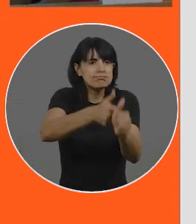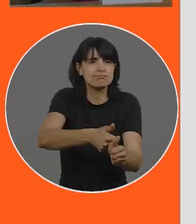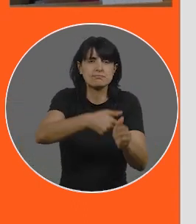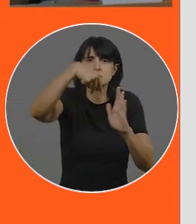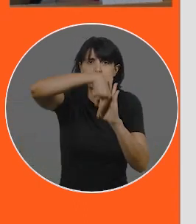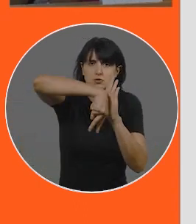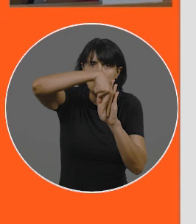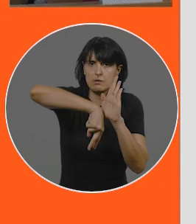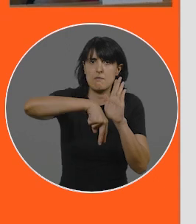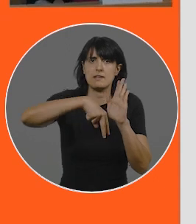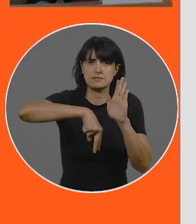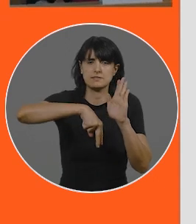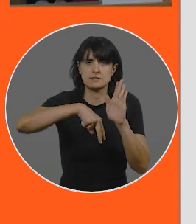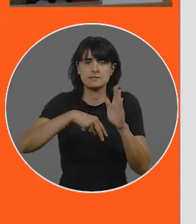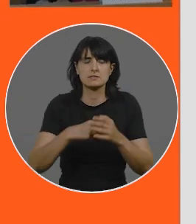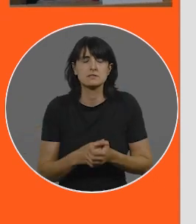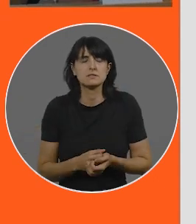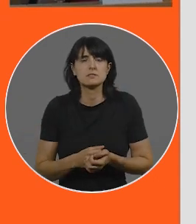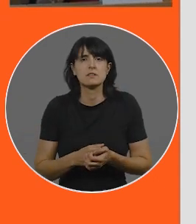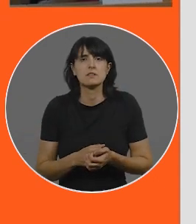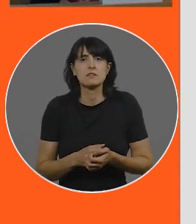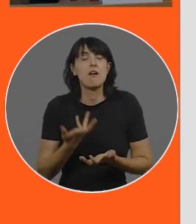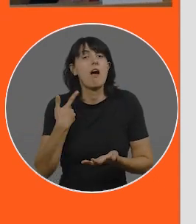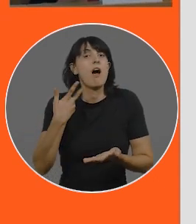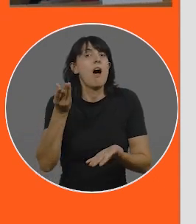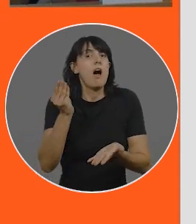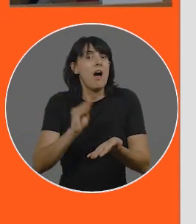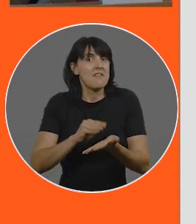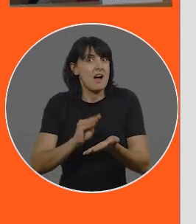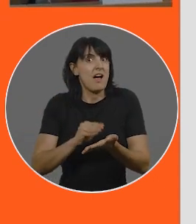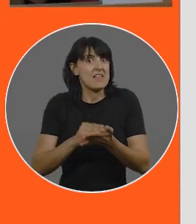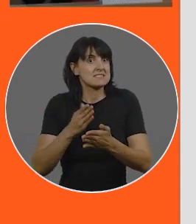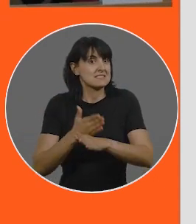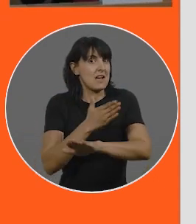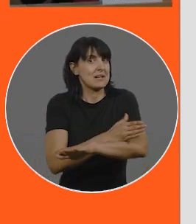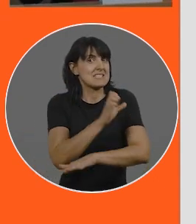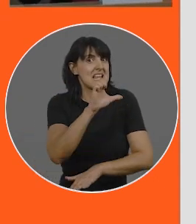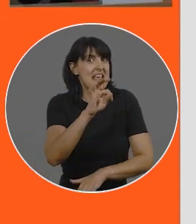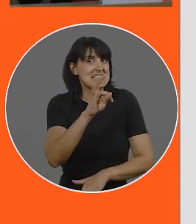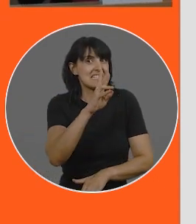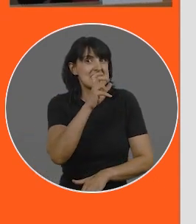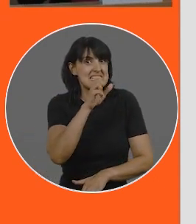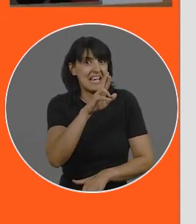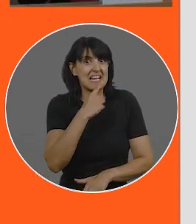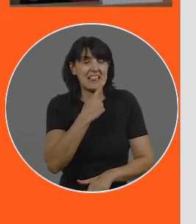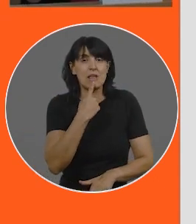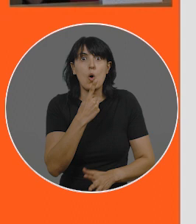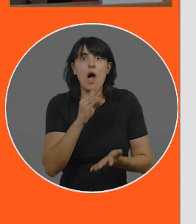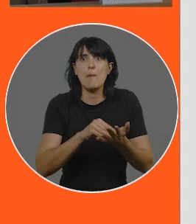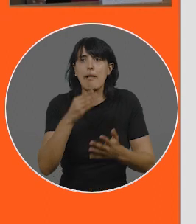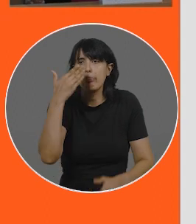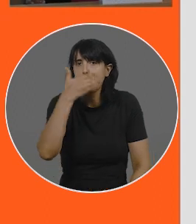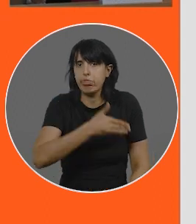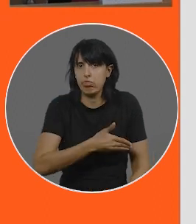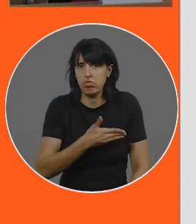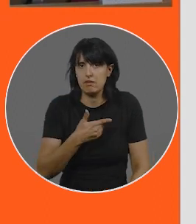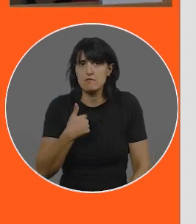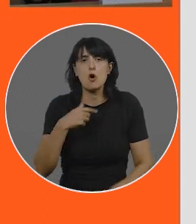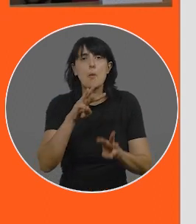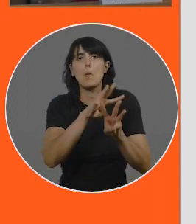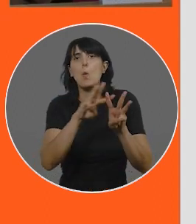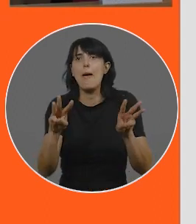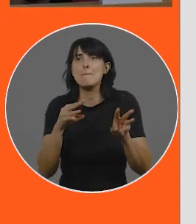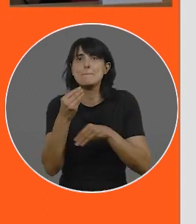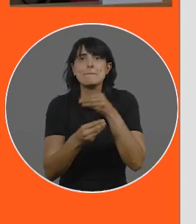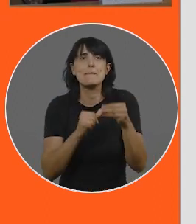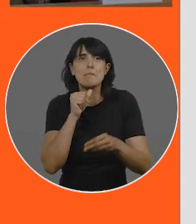tots els estàndards, que per això hi són, que moltes vegades, com explicava l'Ester al principi, no? Doncs moltes vegades no es vulguem. No és que